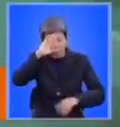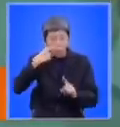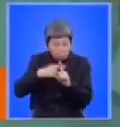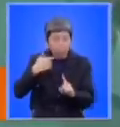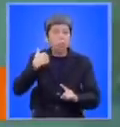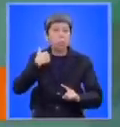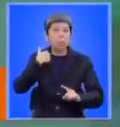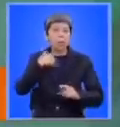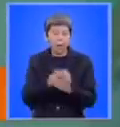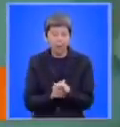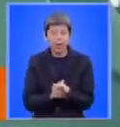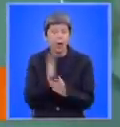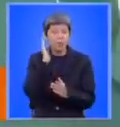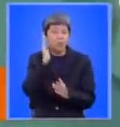วย